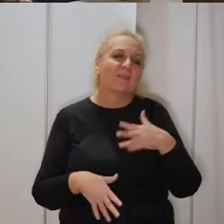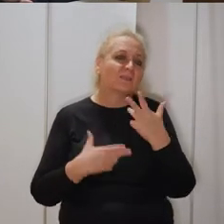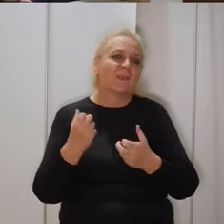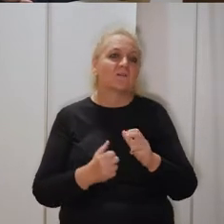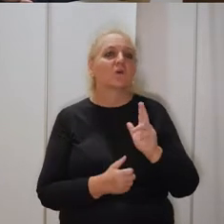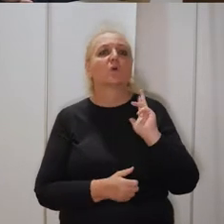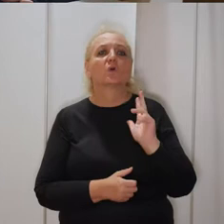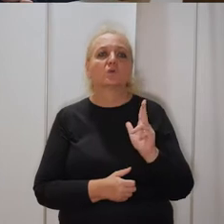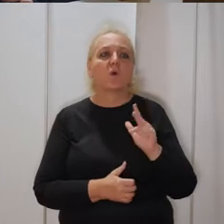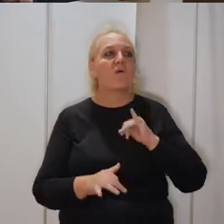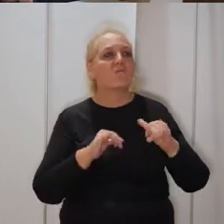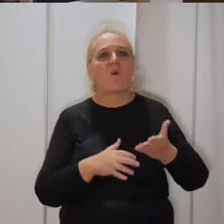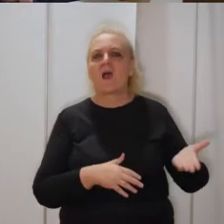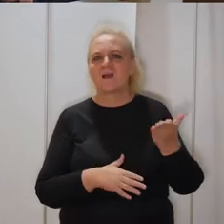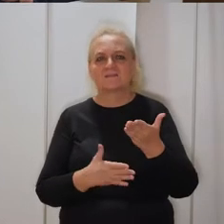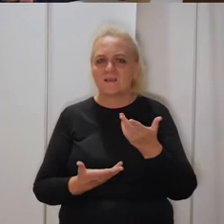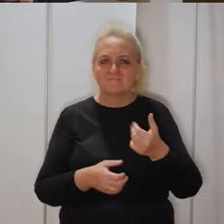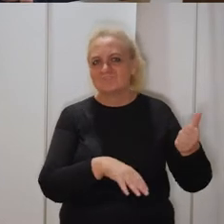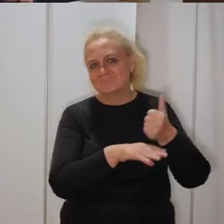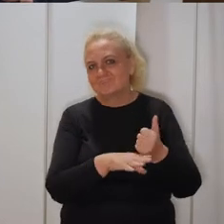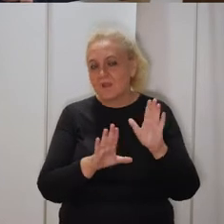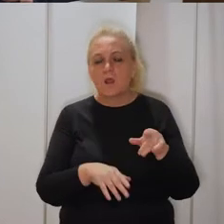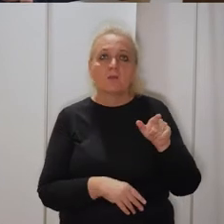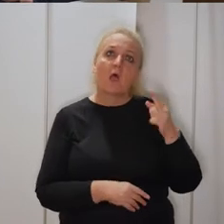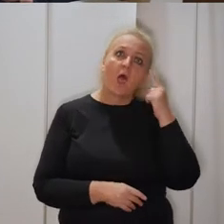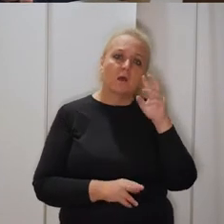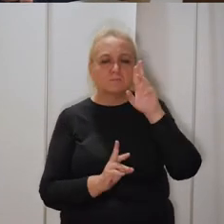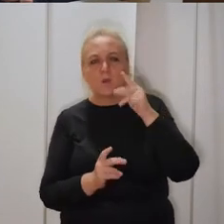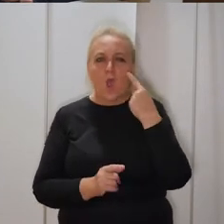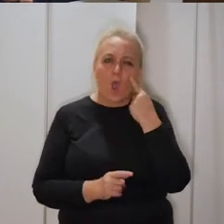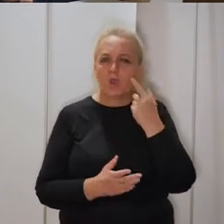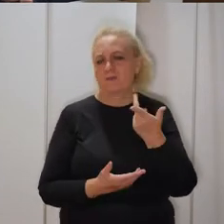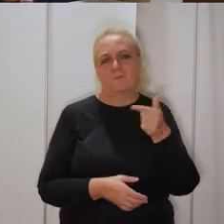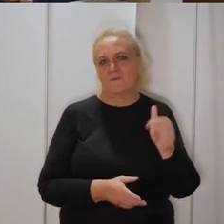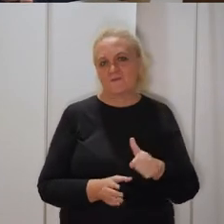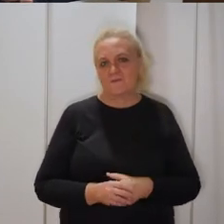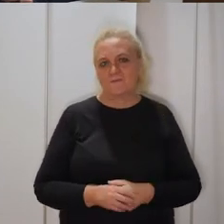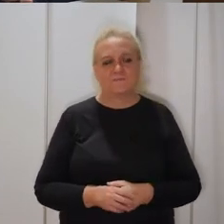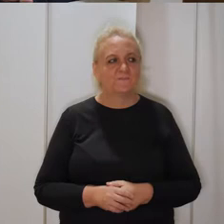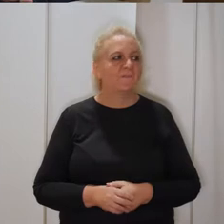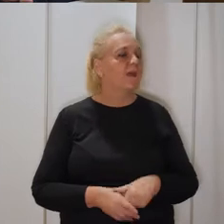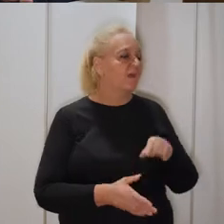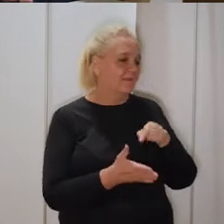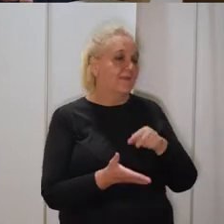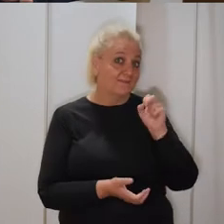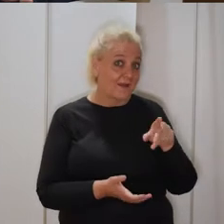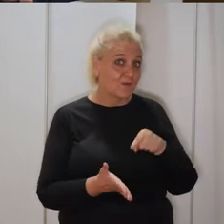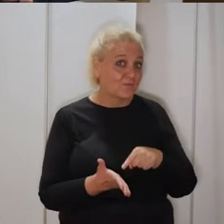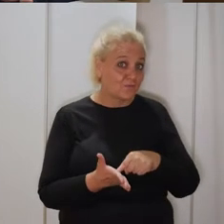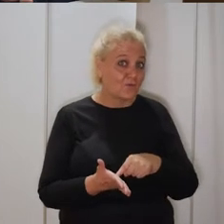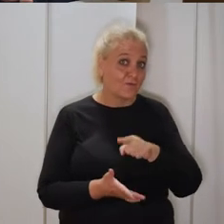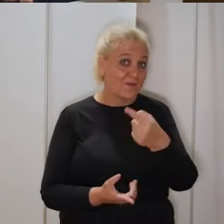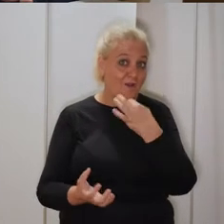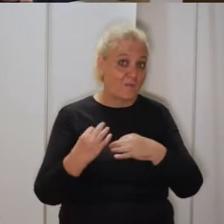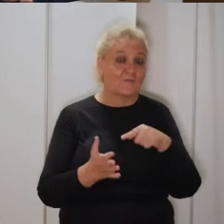nieważne kto tę władzę sprawuje, jakby, że to nie powinno być domyślne. Tak, i to jest właśnie to co